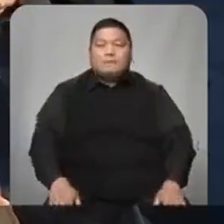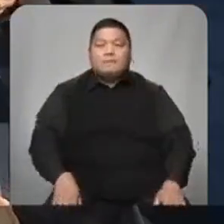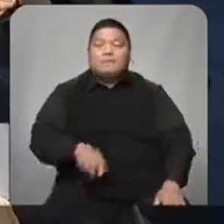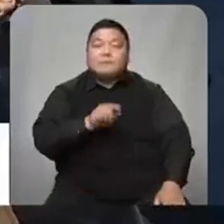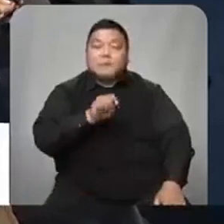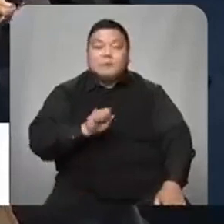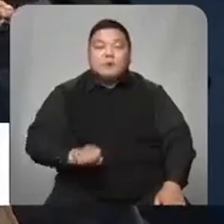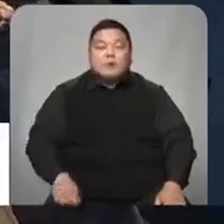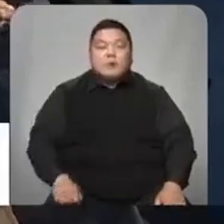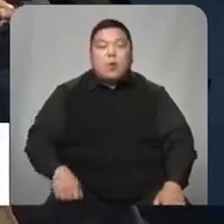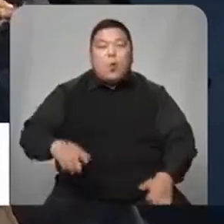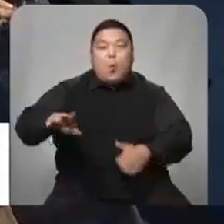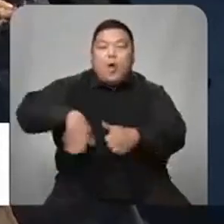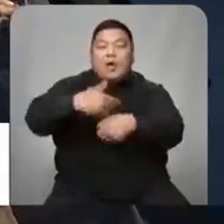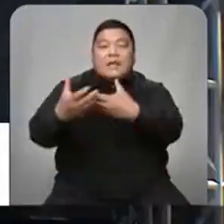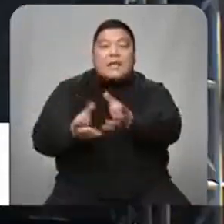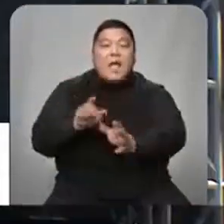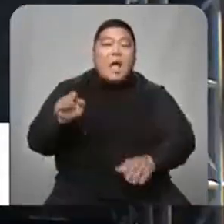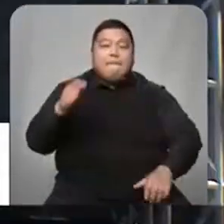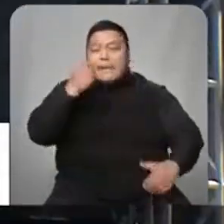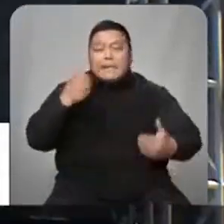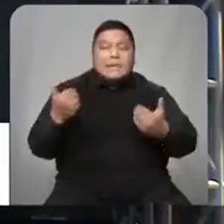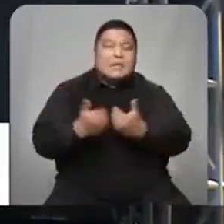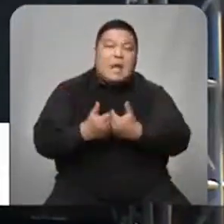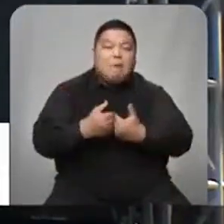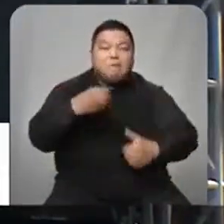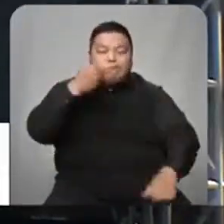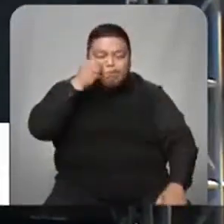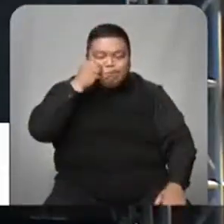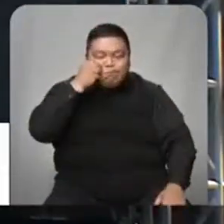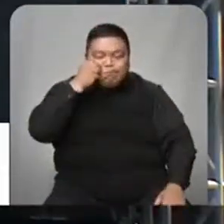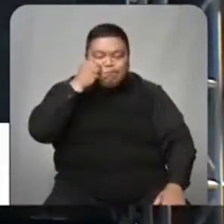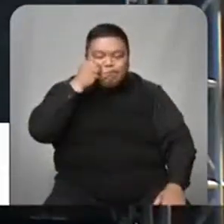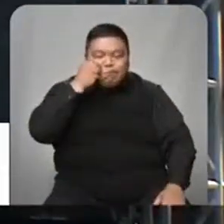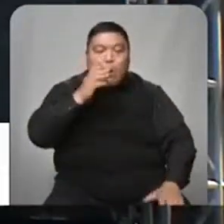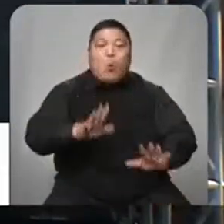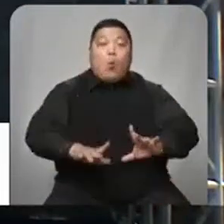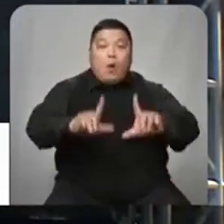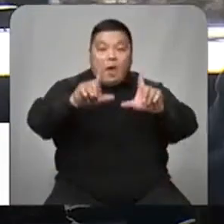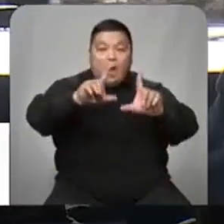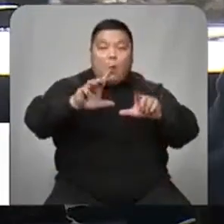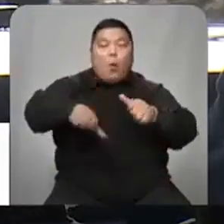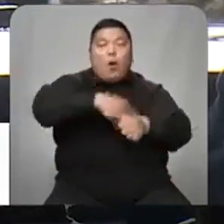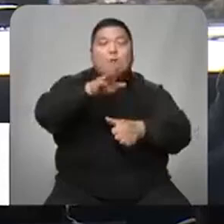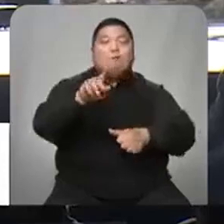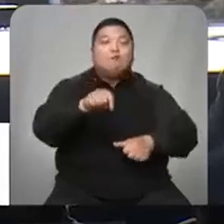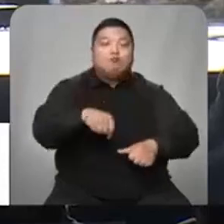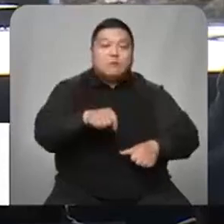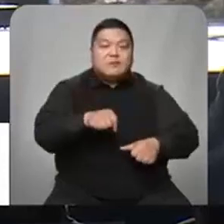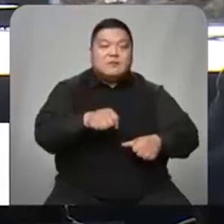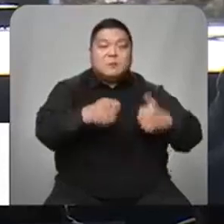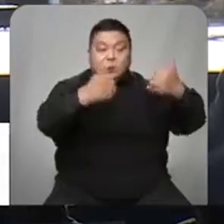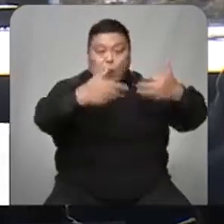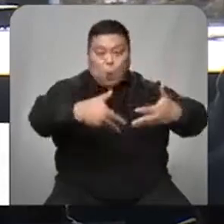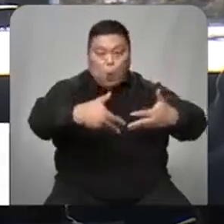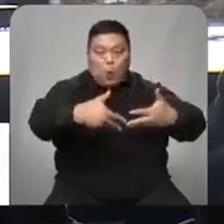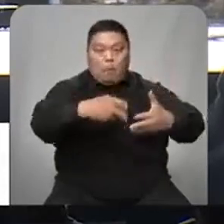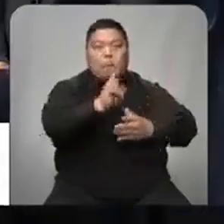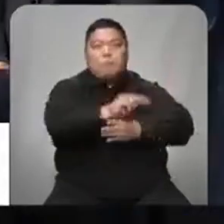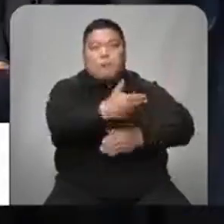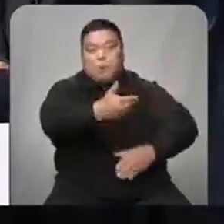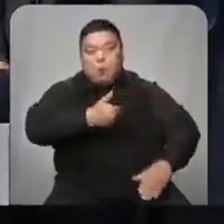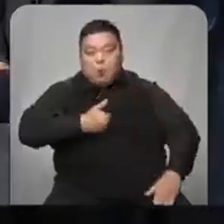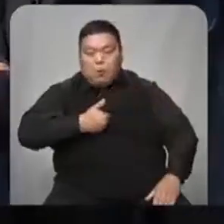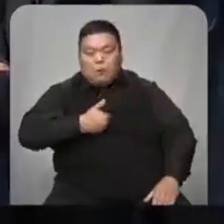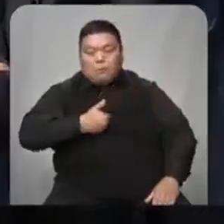사업은 그동안 환경단체의 반대 등으로 별다른 진전을 보이지 못하다 올해 2월 환경부가 환경영향평가에 조건부